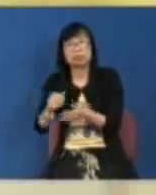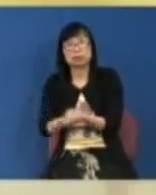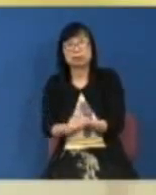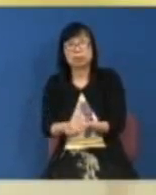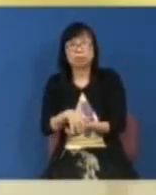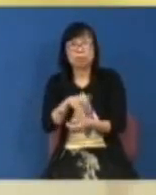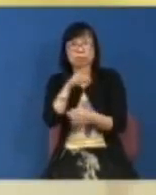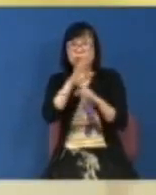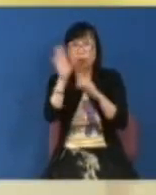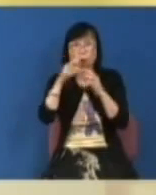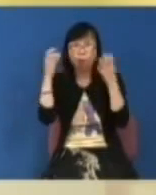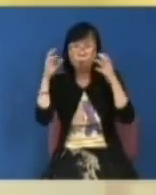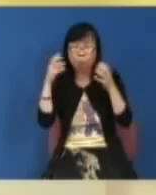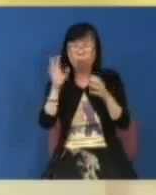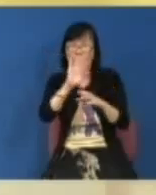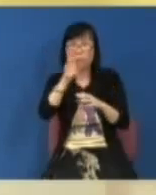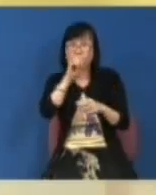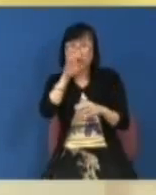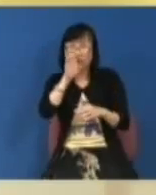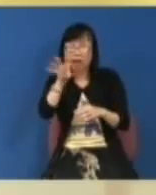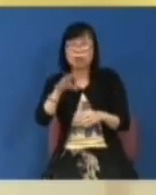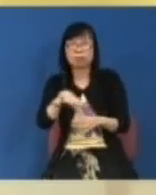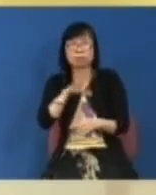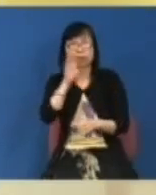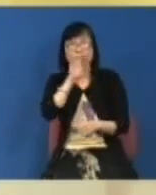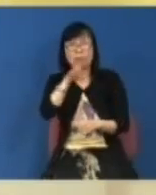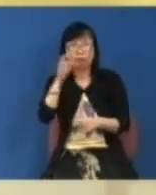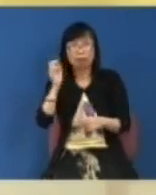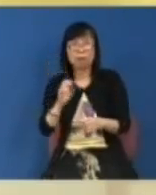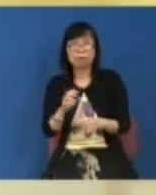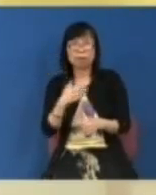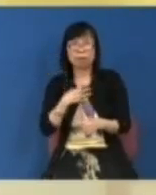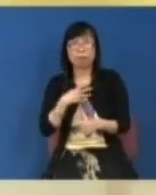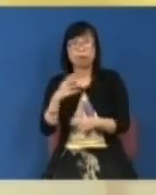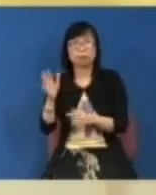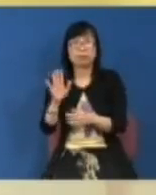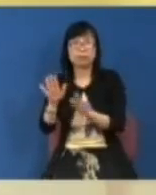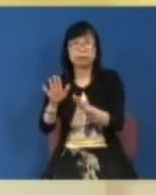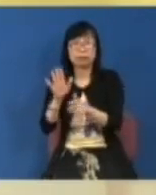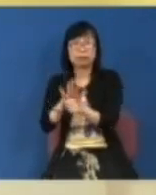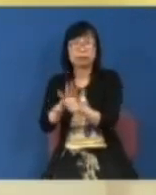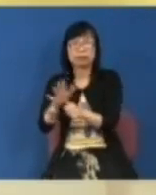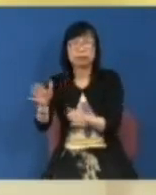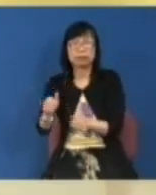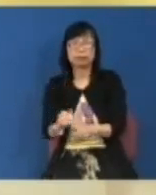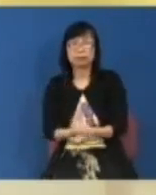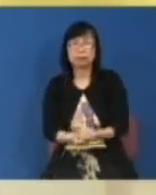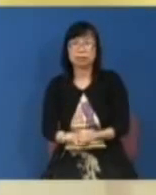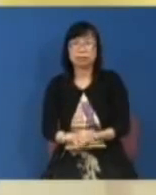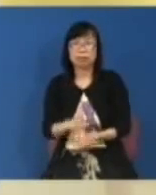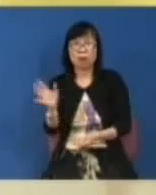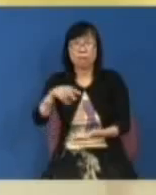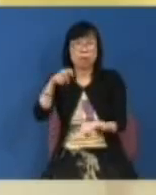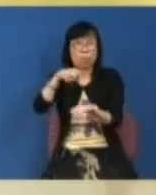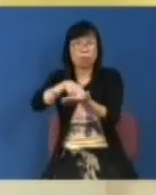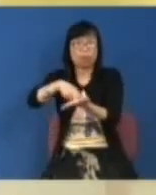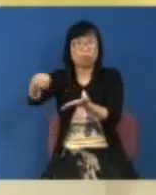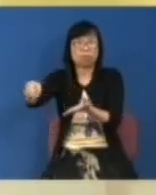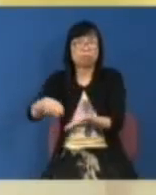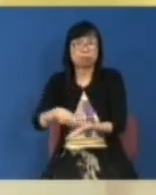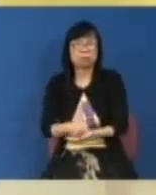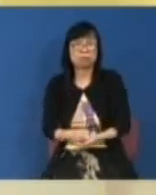吵，是不是？不要再勸話，我幫你搞定，冇第，即係其實我唔係屈佢，咁佢仲有咩第二條